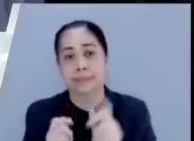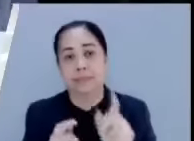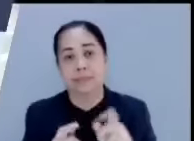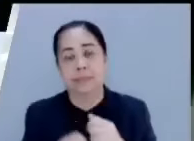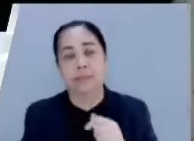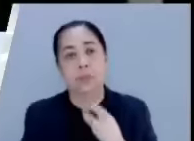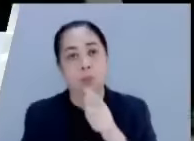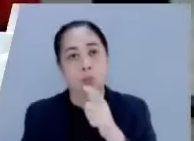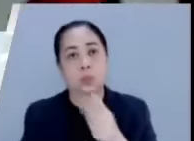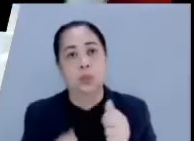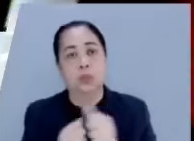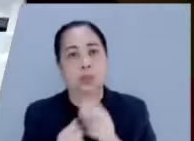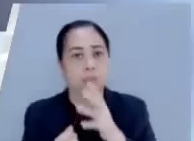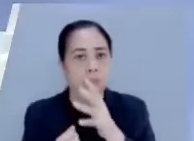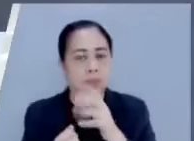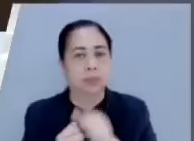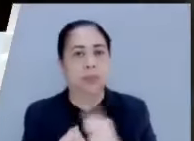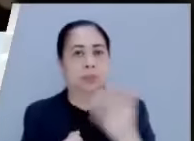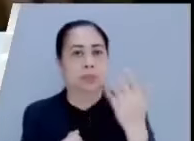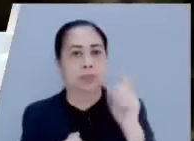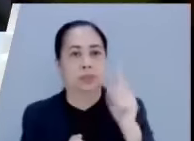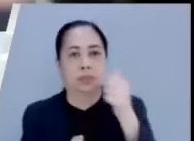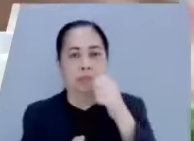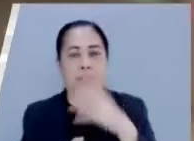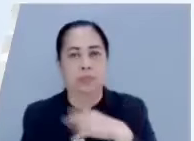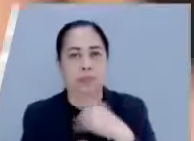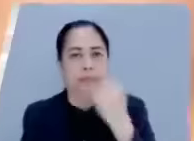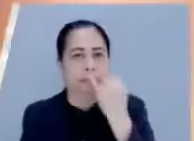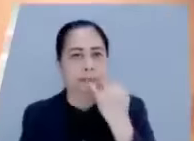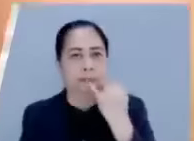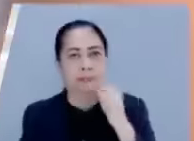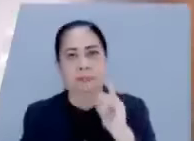ang ina at dating First Lady Imelda Marcos.